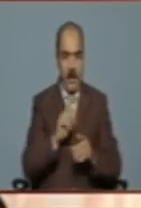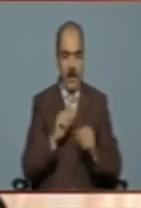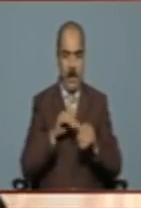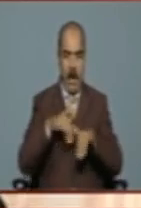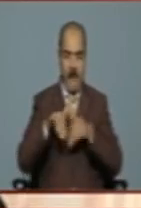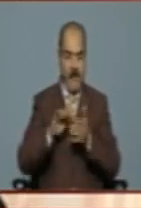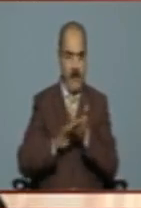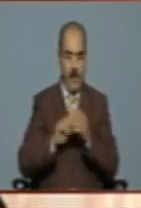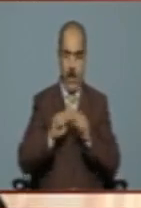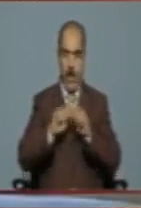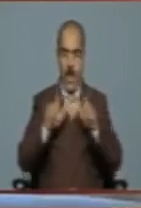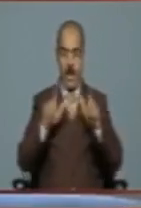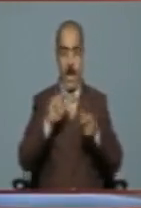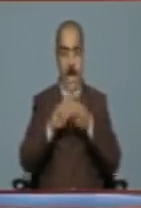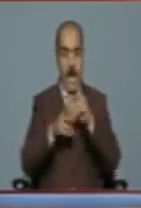والشفافية،